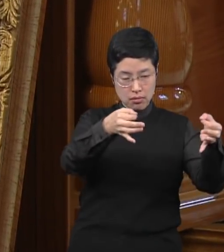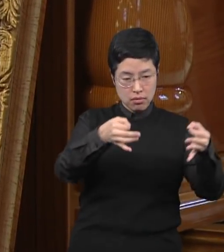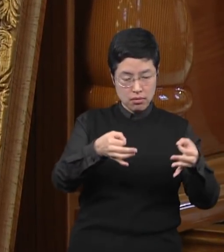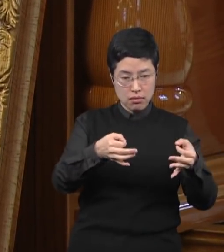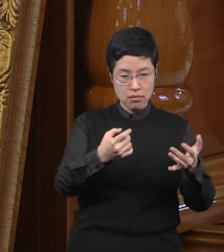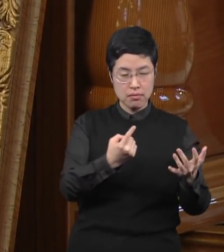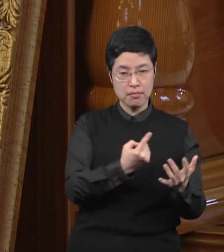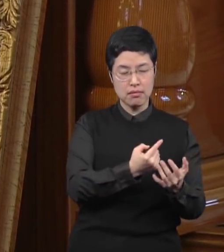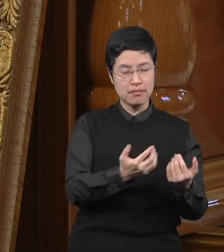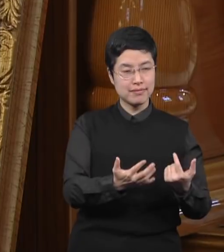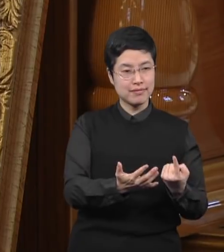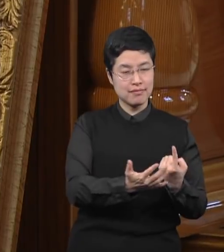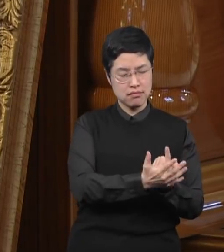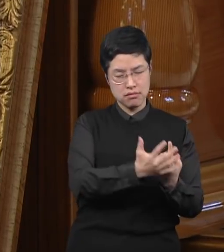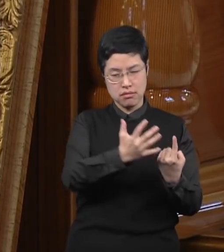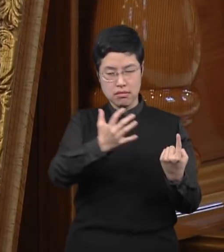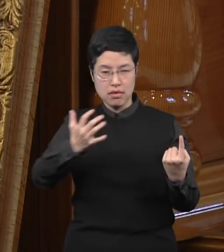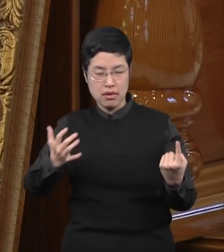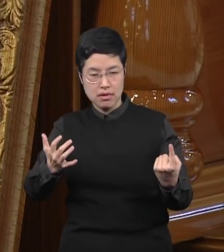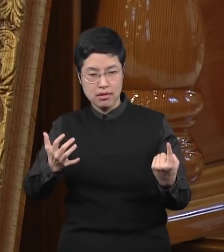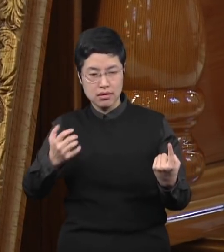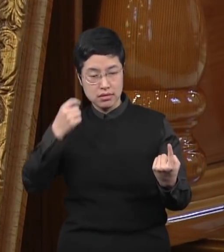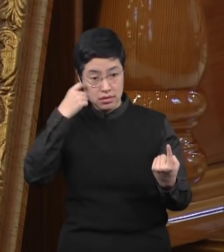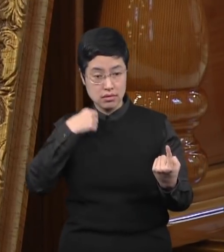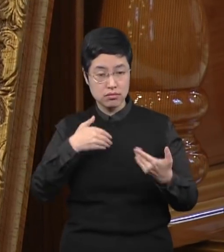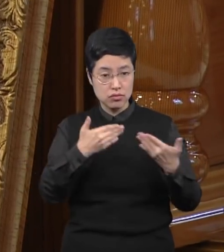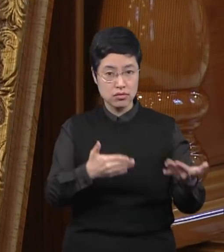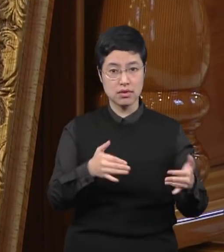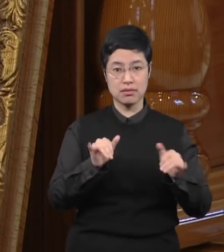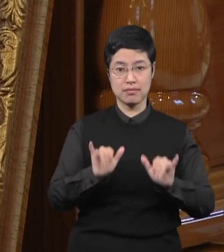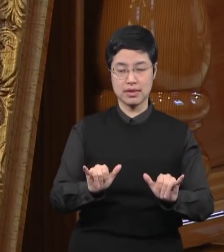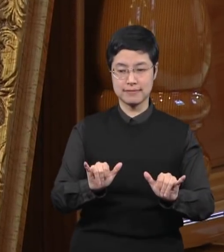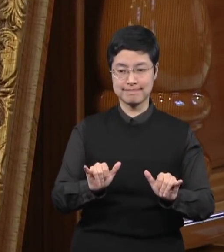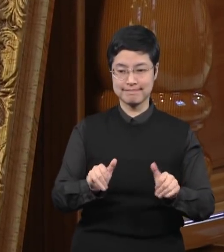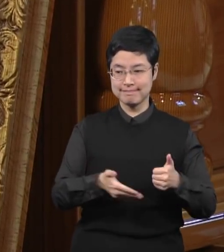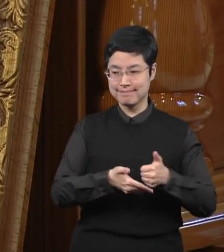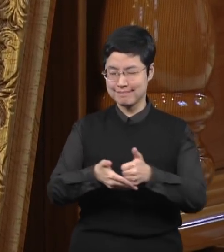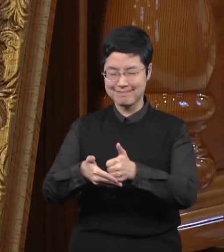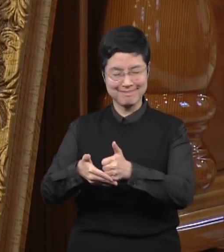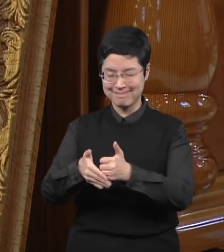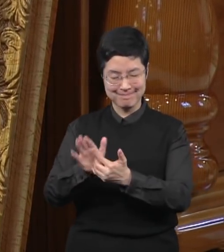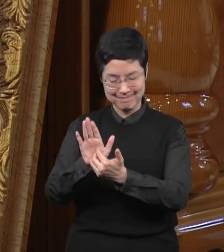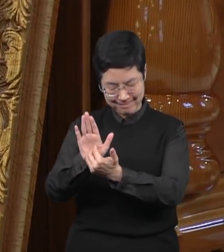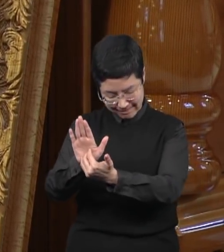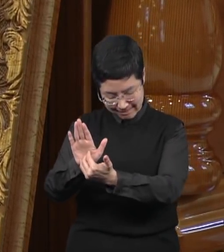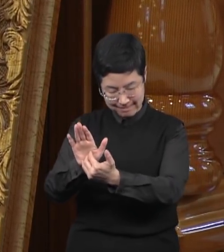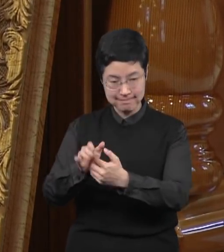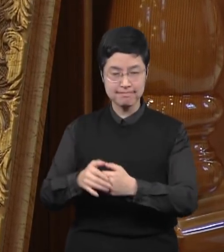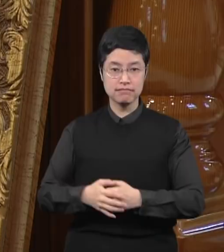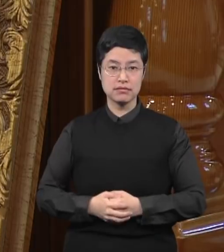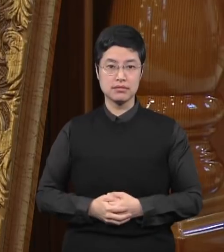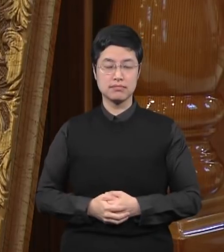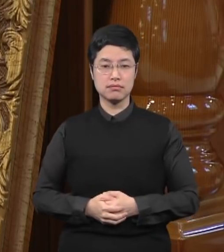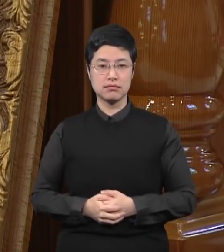소외감을 느낄까봐 일절 초대에 응하지